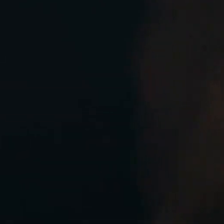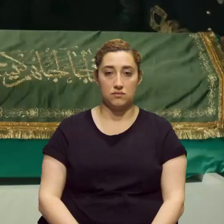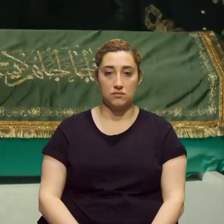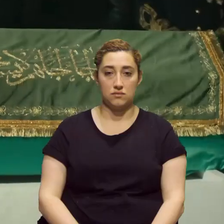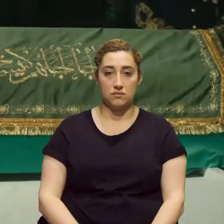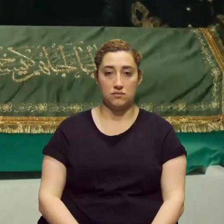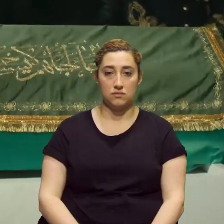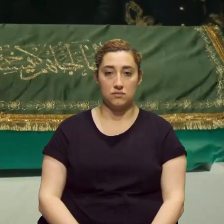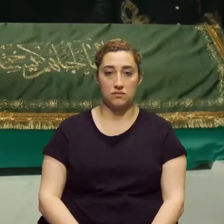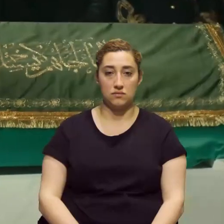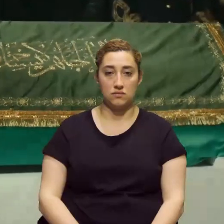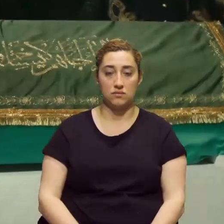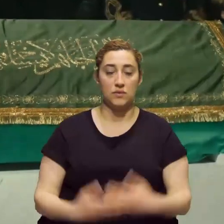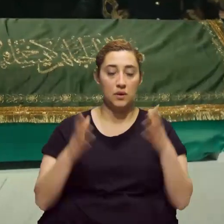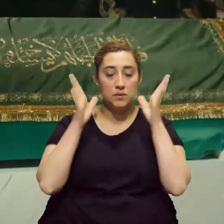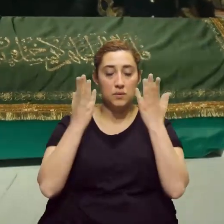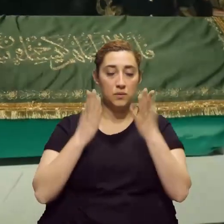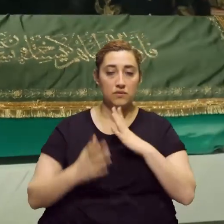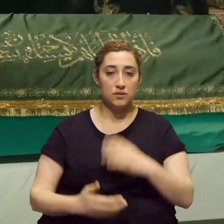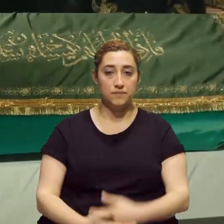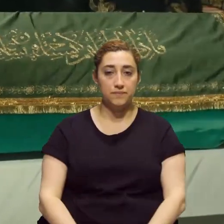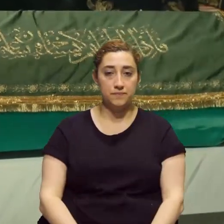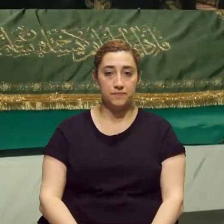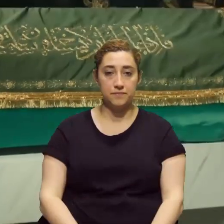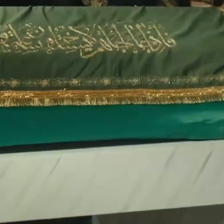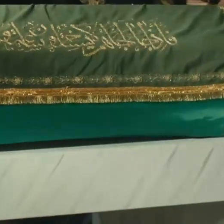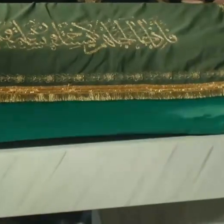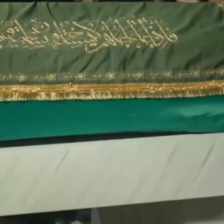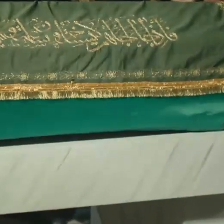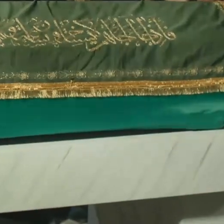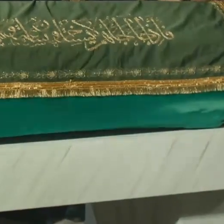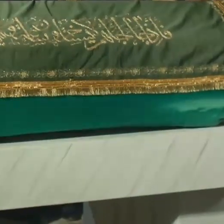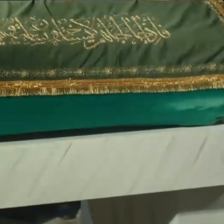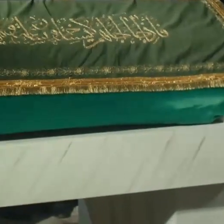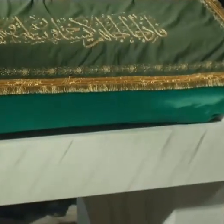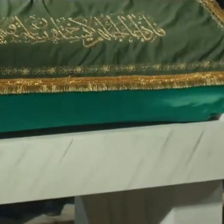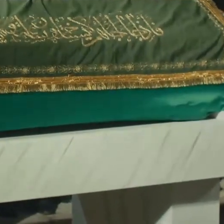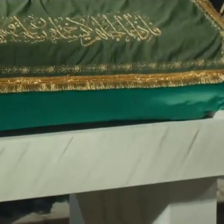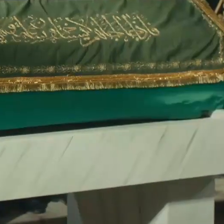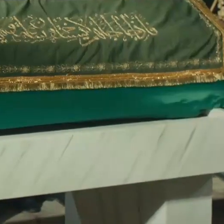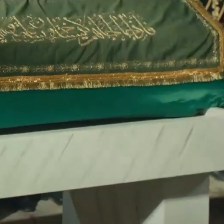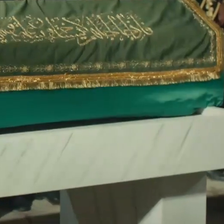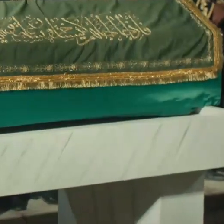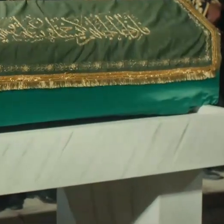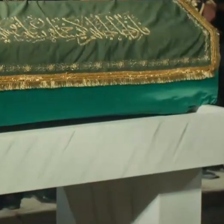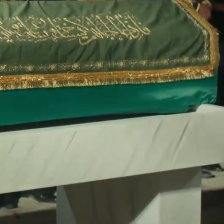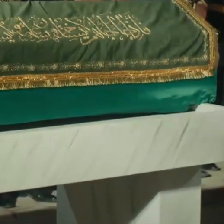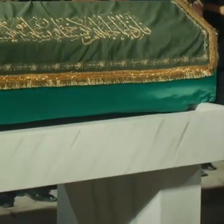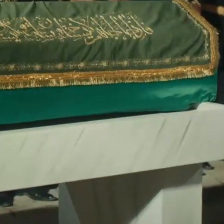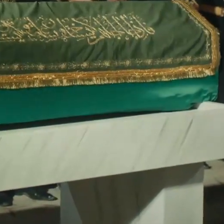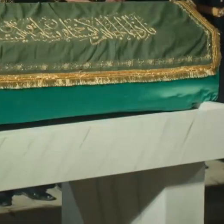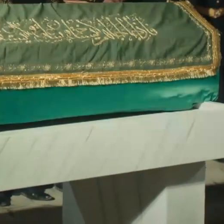Cami avlusu. Esselamu aleyküm ve rahmetullah. Esselamu aleyküm ve